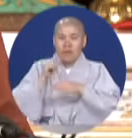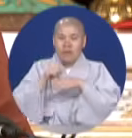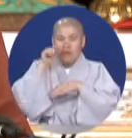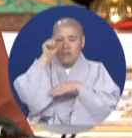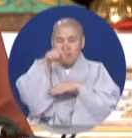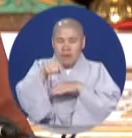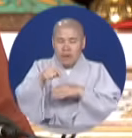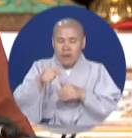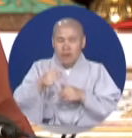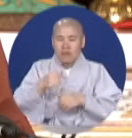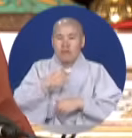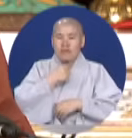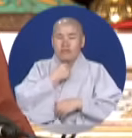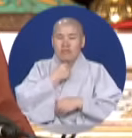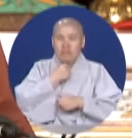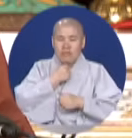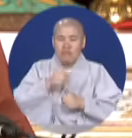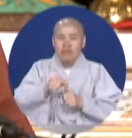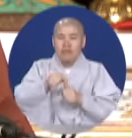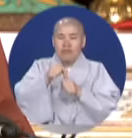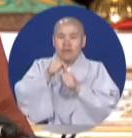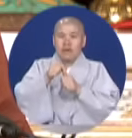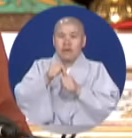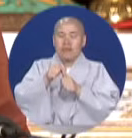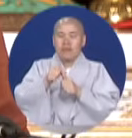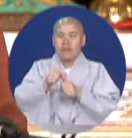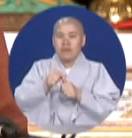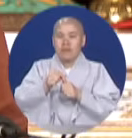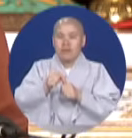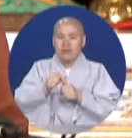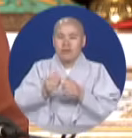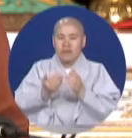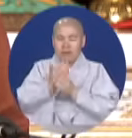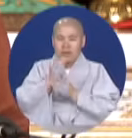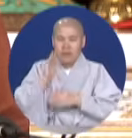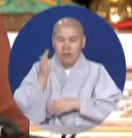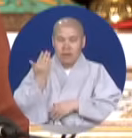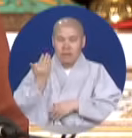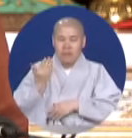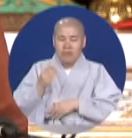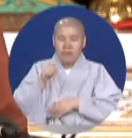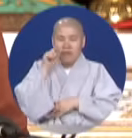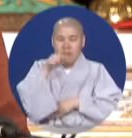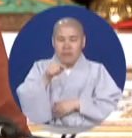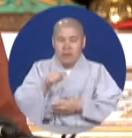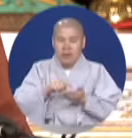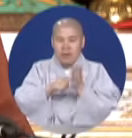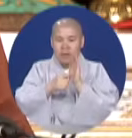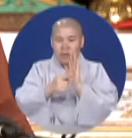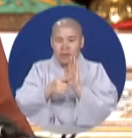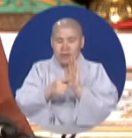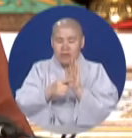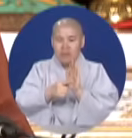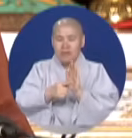밖에서 구하는 데서 생깁니다. 왜냐하면 이 밖에 나타나는 현상이라고 하는